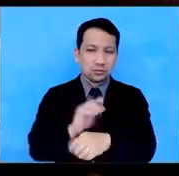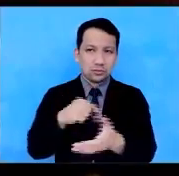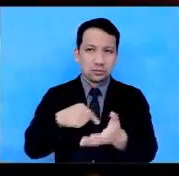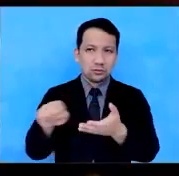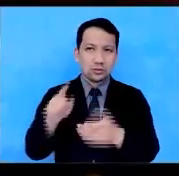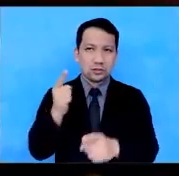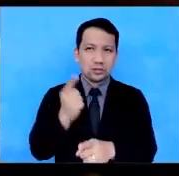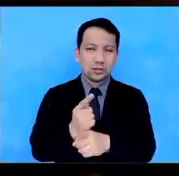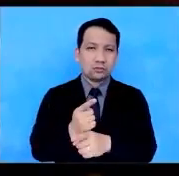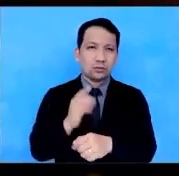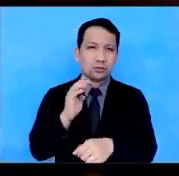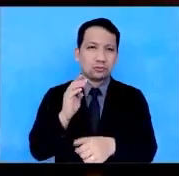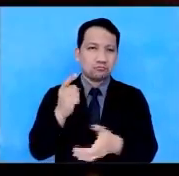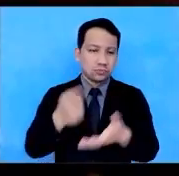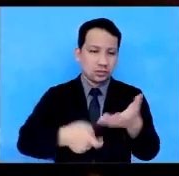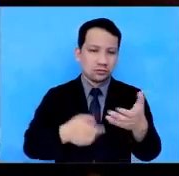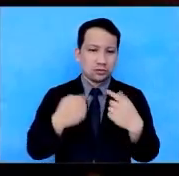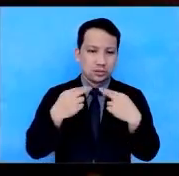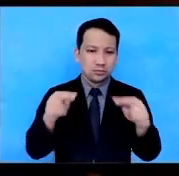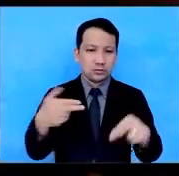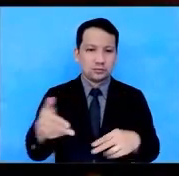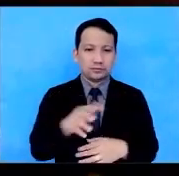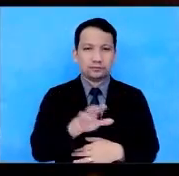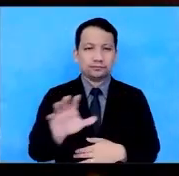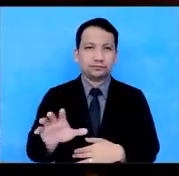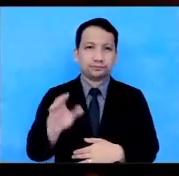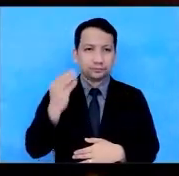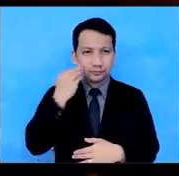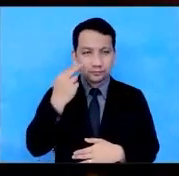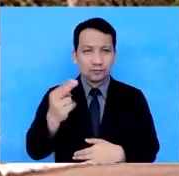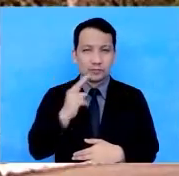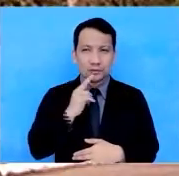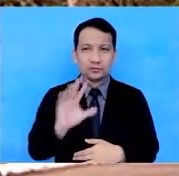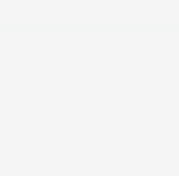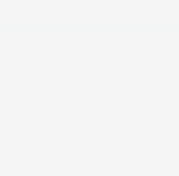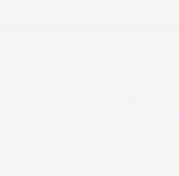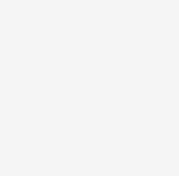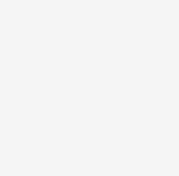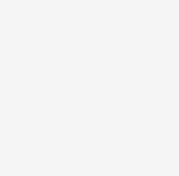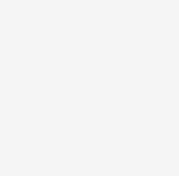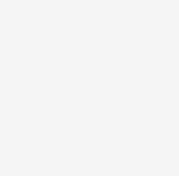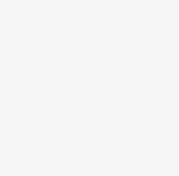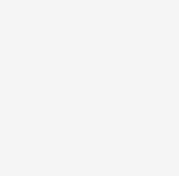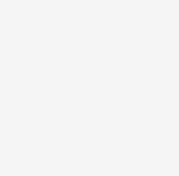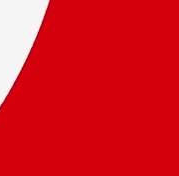ng tamang buwis. Nagbabalita mula sa Frontline, Maricel Halili, News 5.